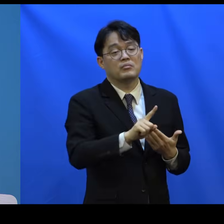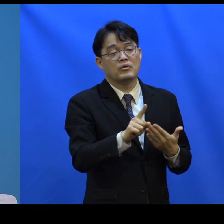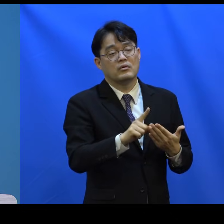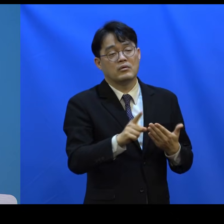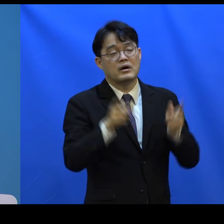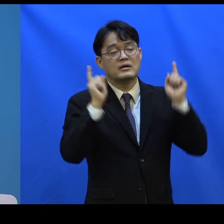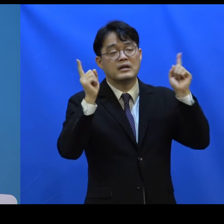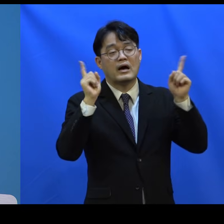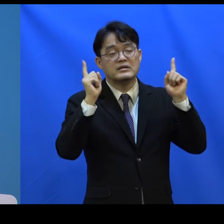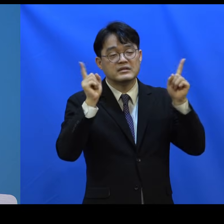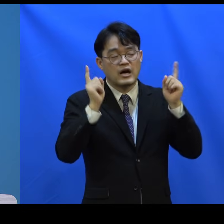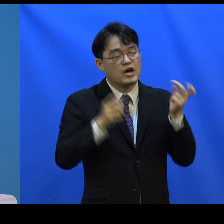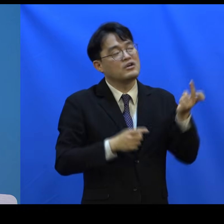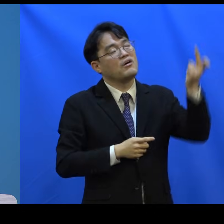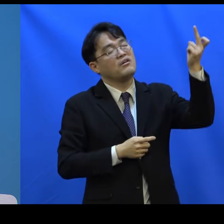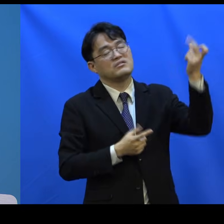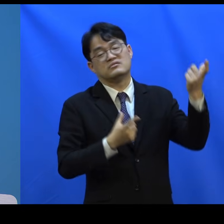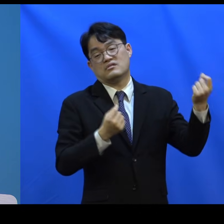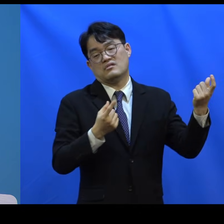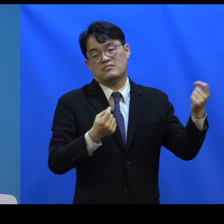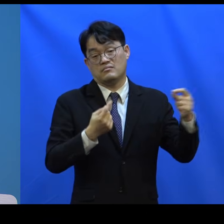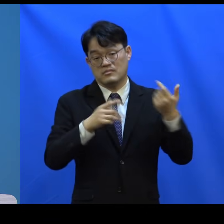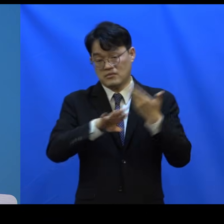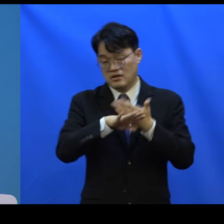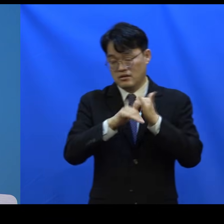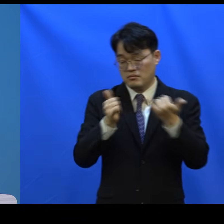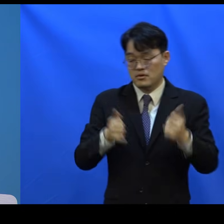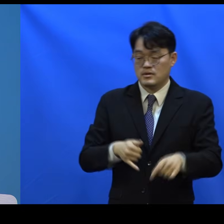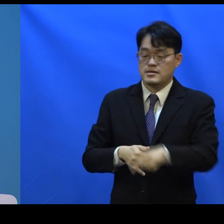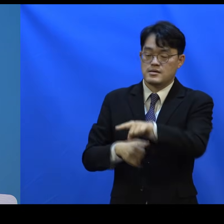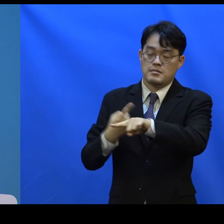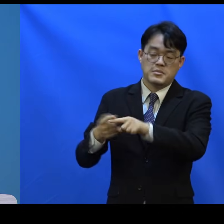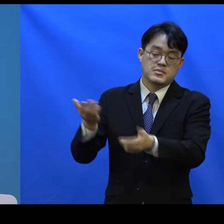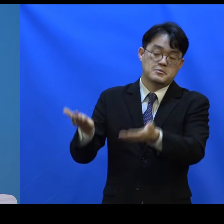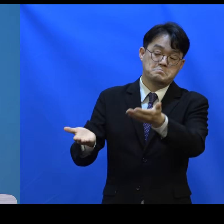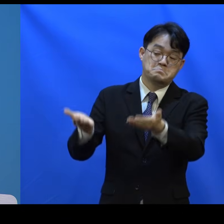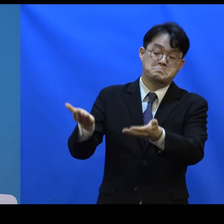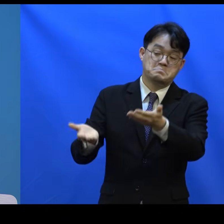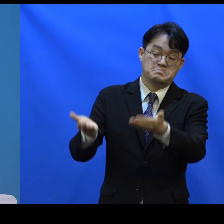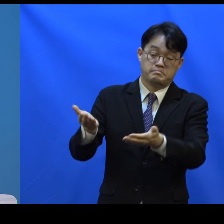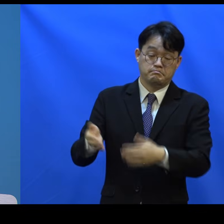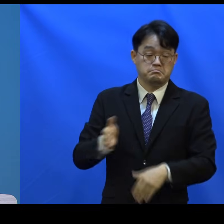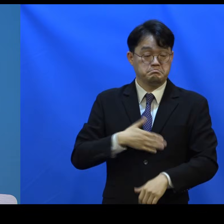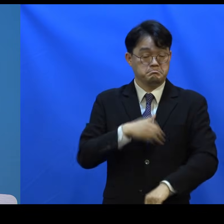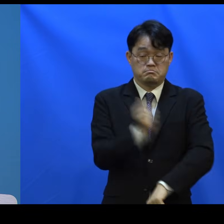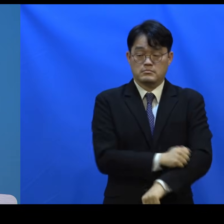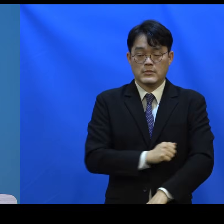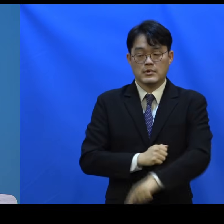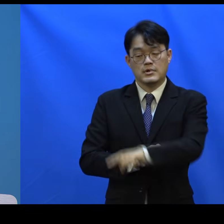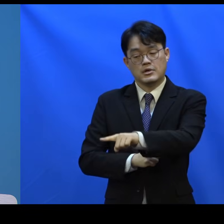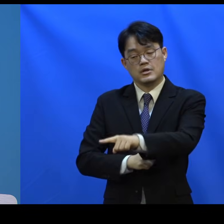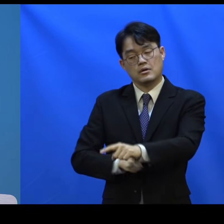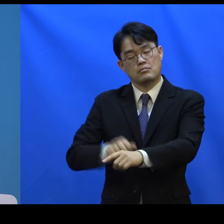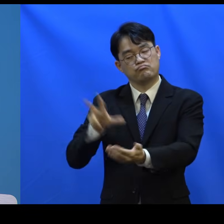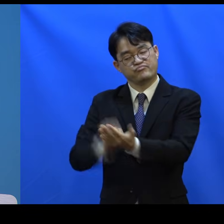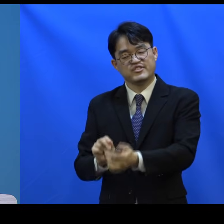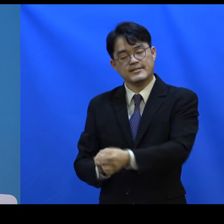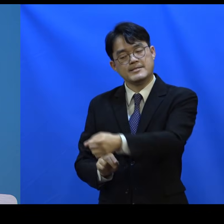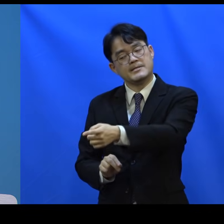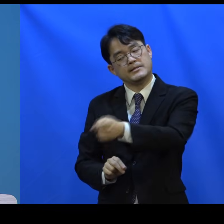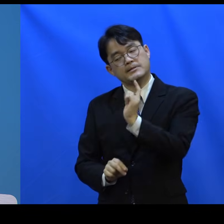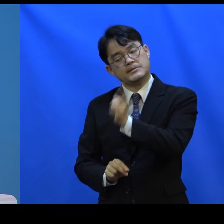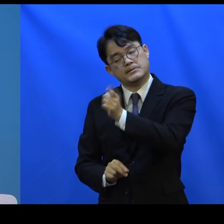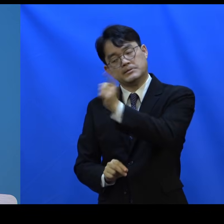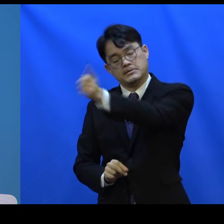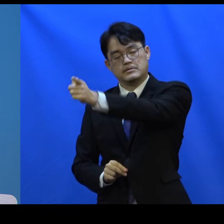사람들 감시하고 평가하고 정죄하고 판단하는 자리에 앉는 거예요. 난 잘하는데 잘 문제 많은 사람들이 자꾸 눈에